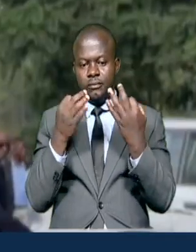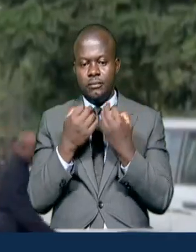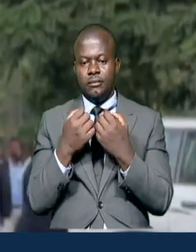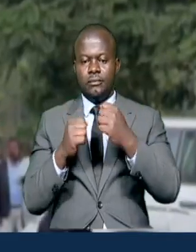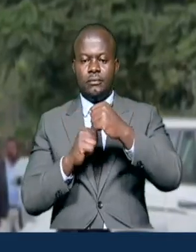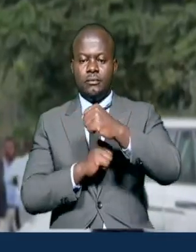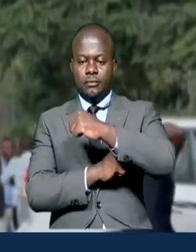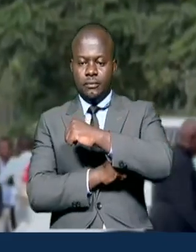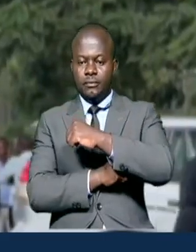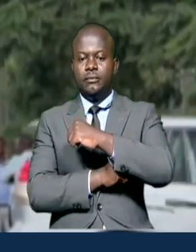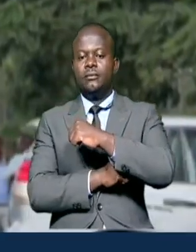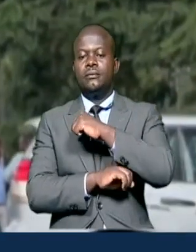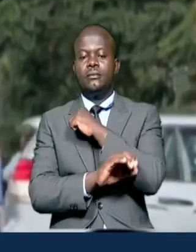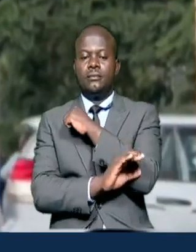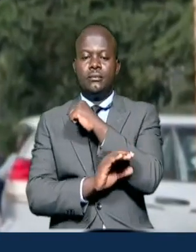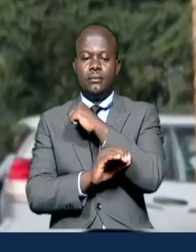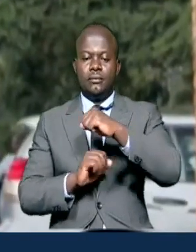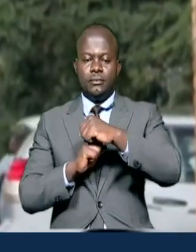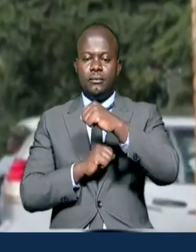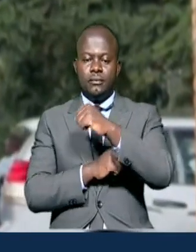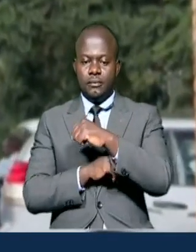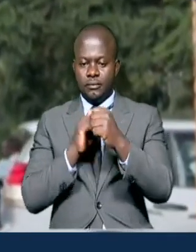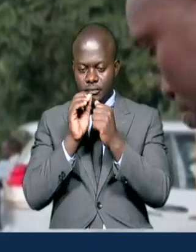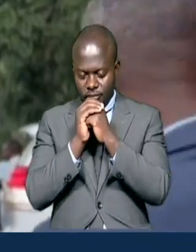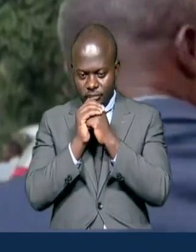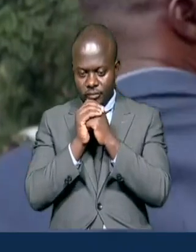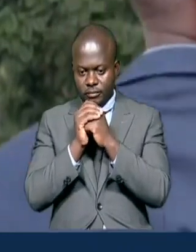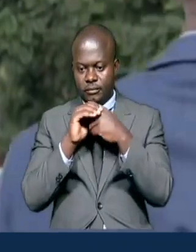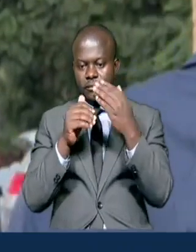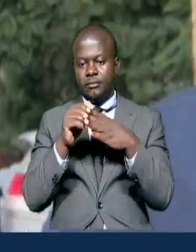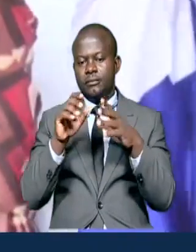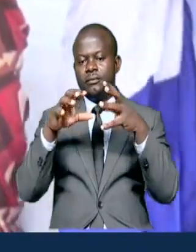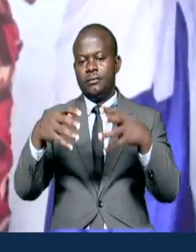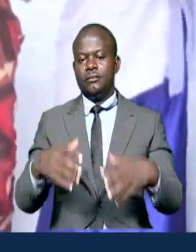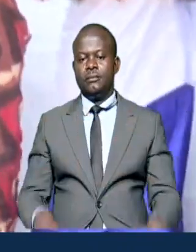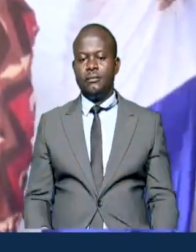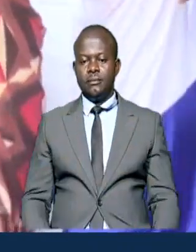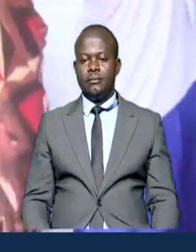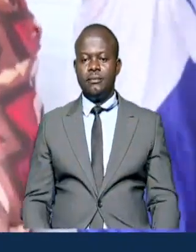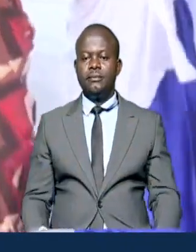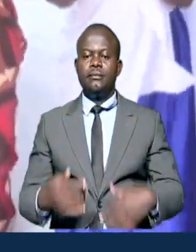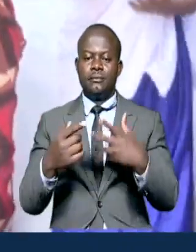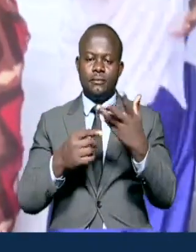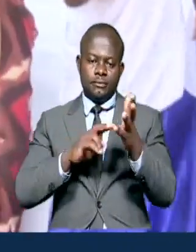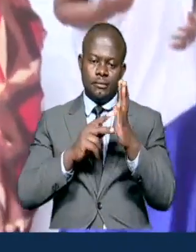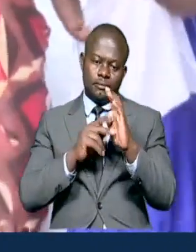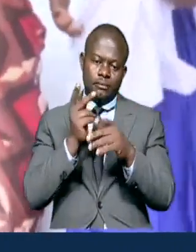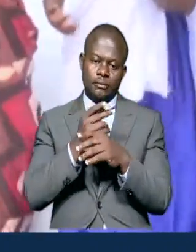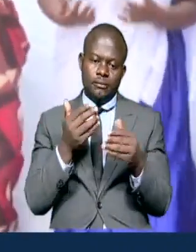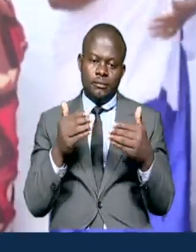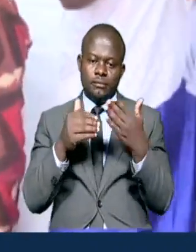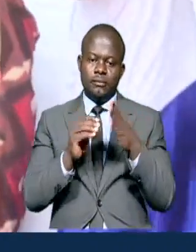umusingi w'igihugu, ni umusingi w'itorero, ni umusingi wa sosiyete. Aho rero bikavuga kwita ku bana,